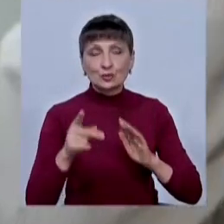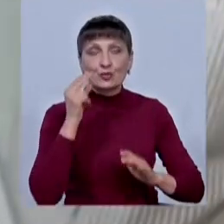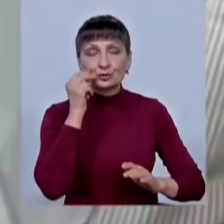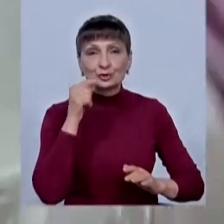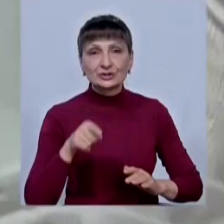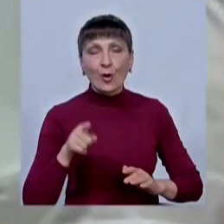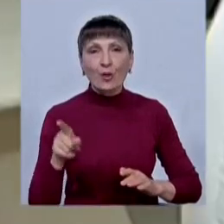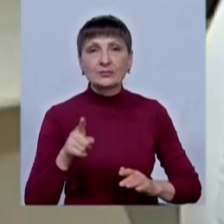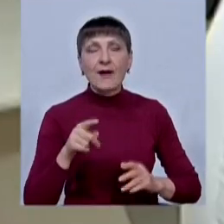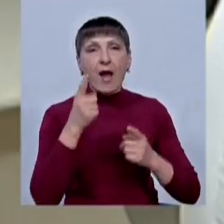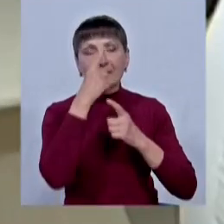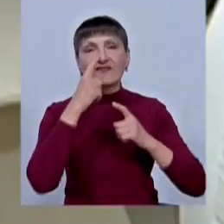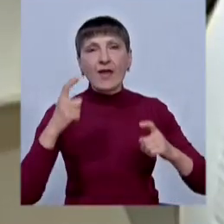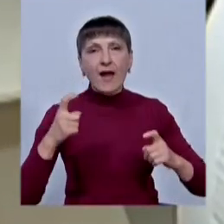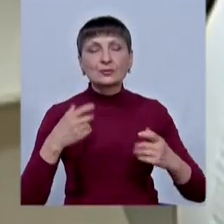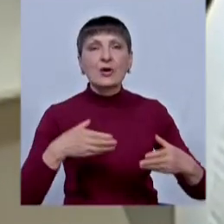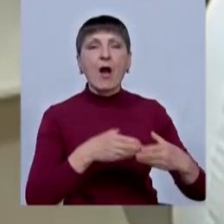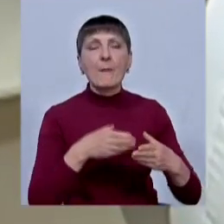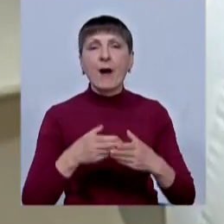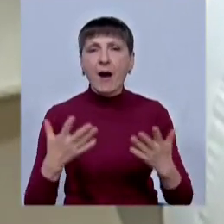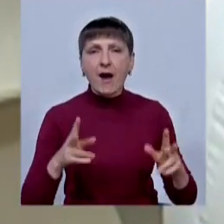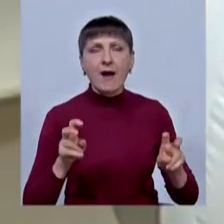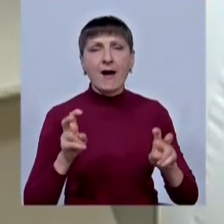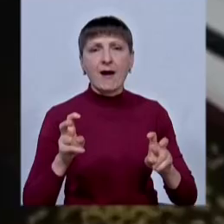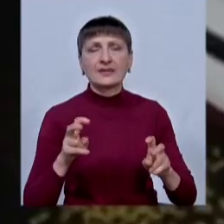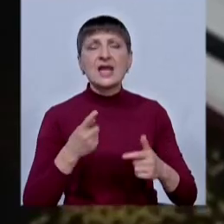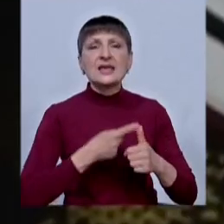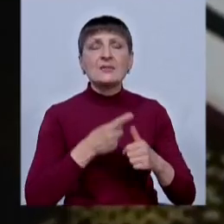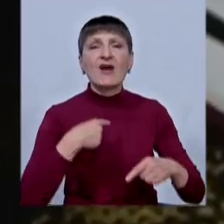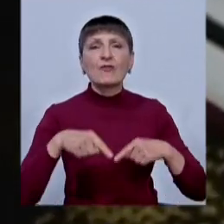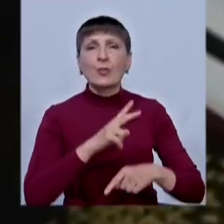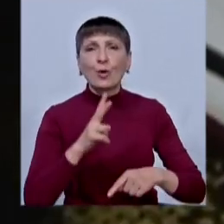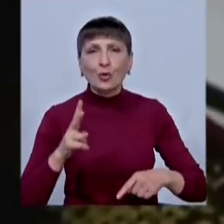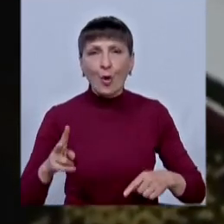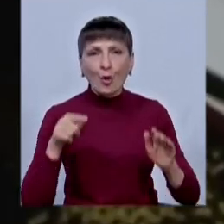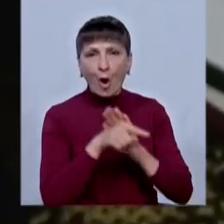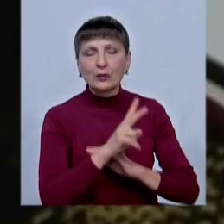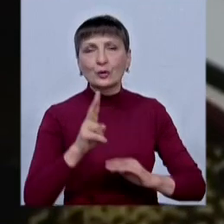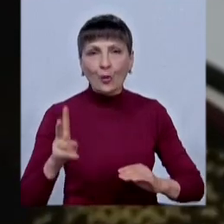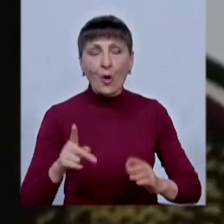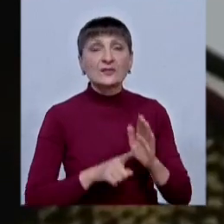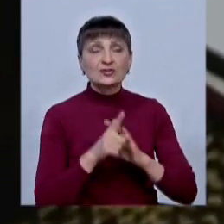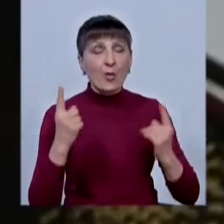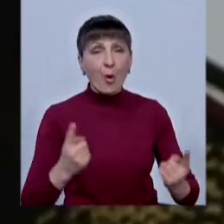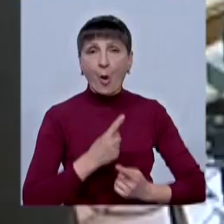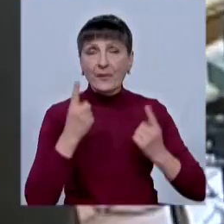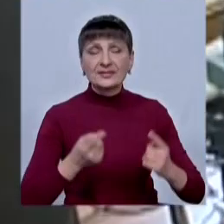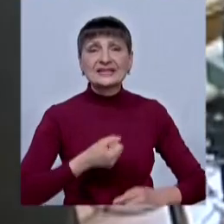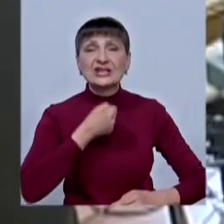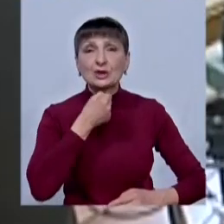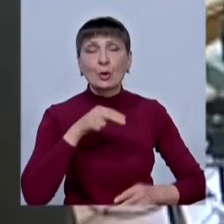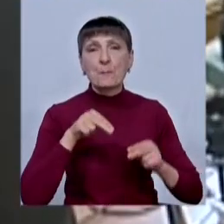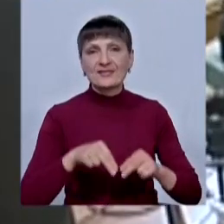бекмамбетов объявляет составы команд замены имена футболистов забивающий голы он начинал как рядовой диктор практикант в